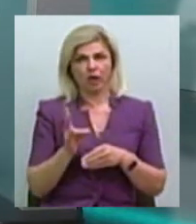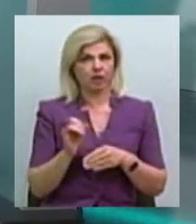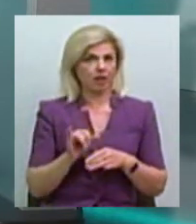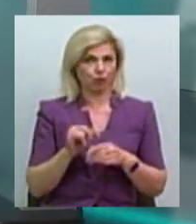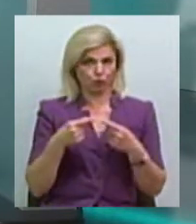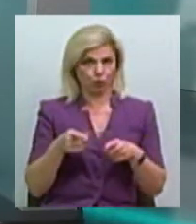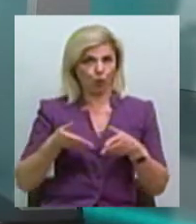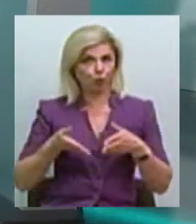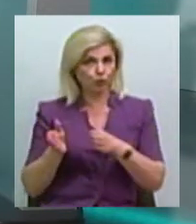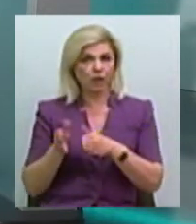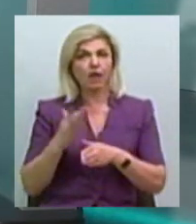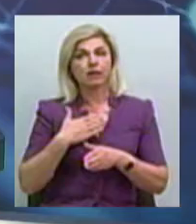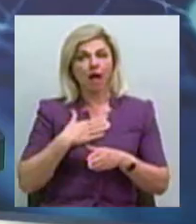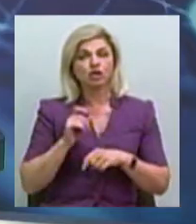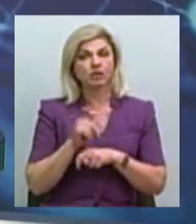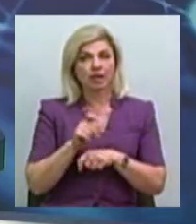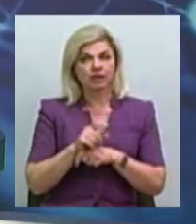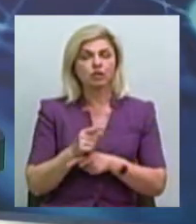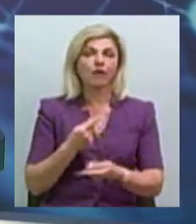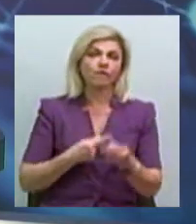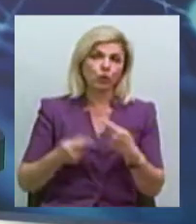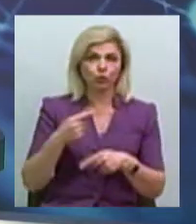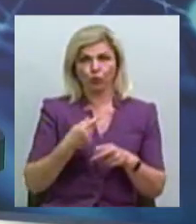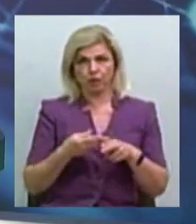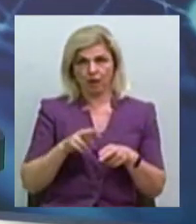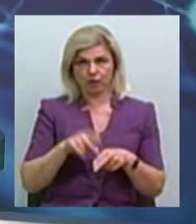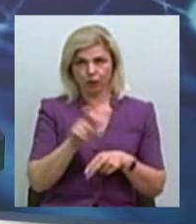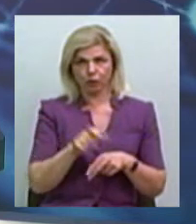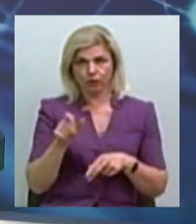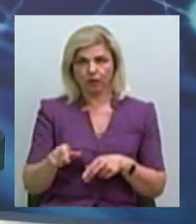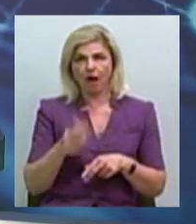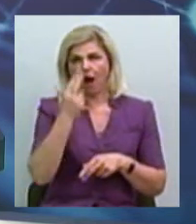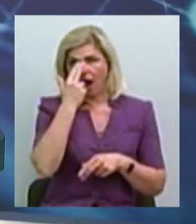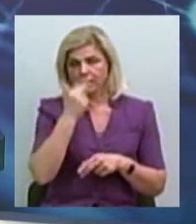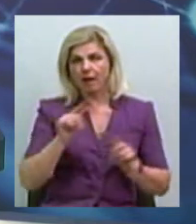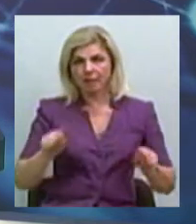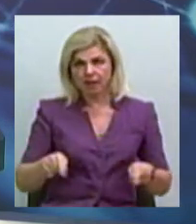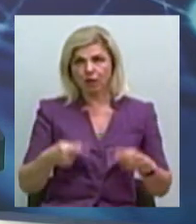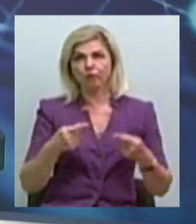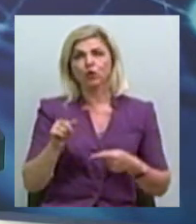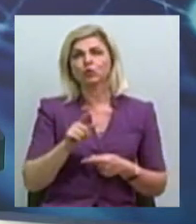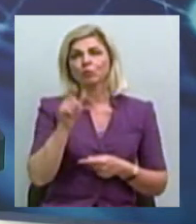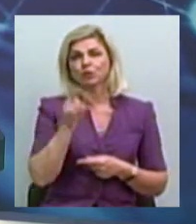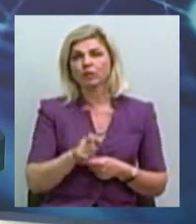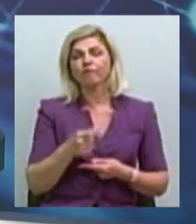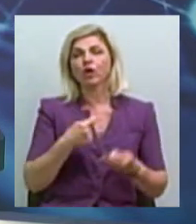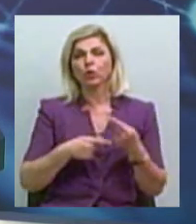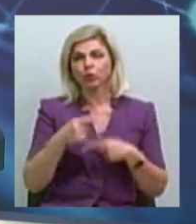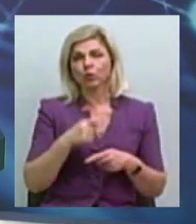задача этих людей вернуть, ресоциализировать, адаптировать, чтобы человек вернулся назад в полноценную